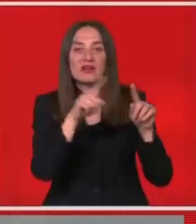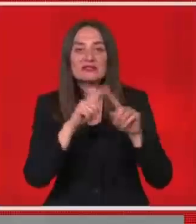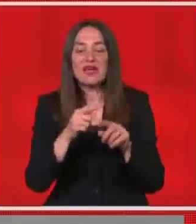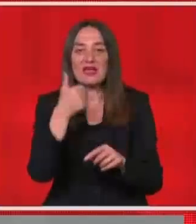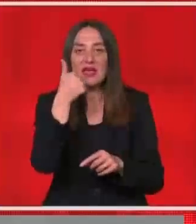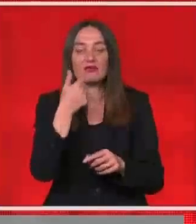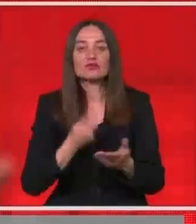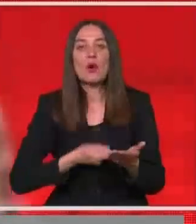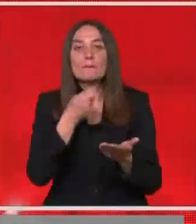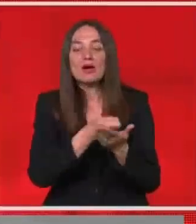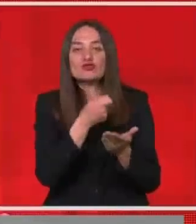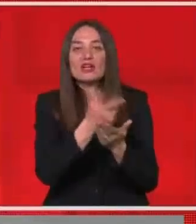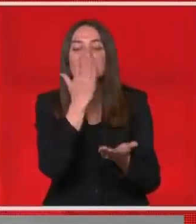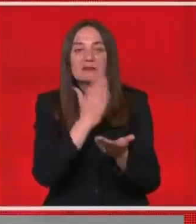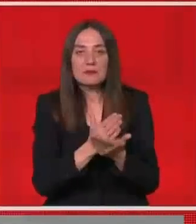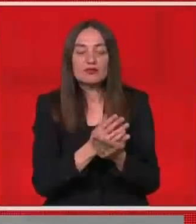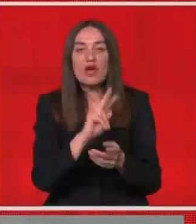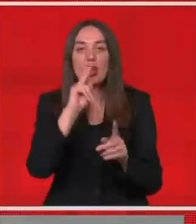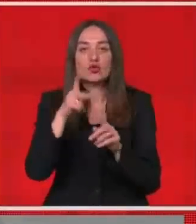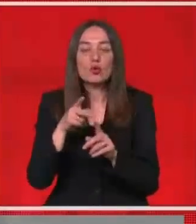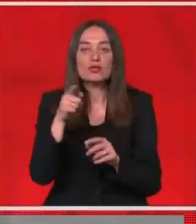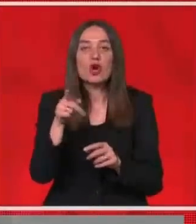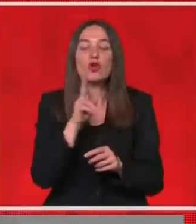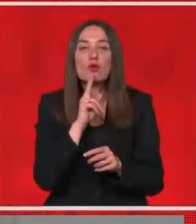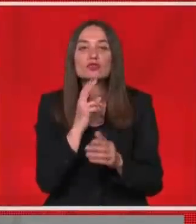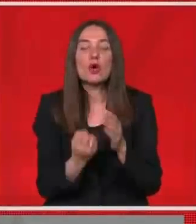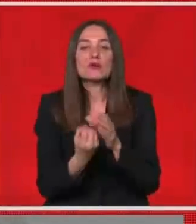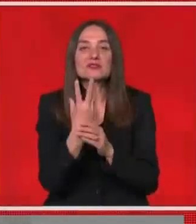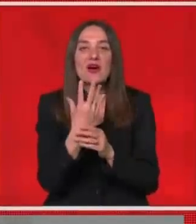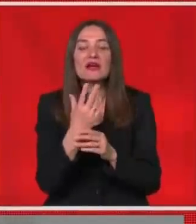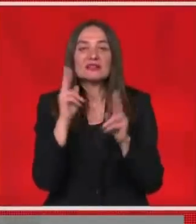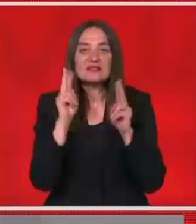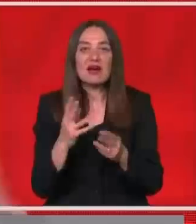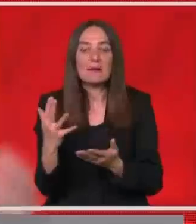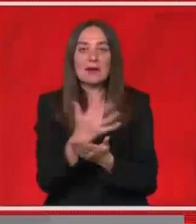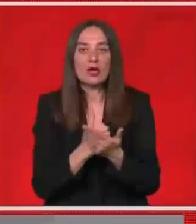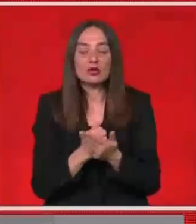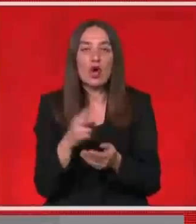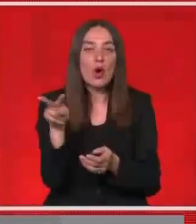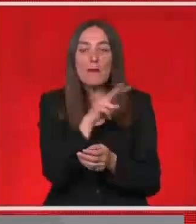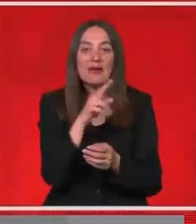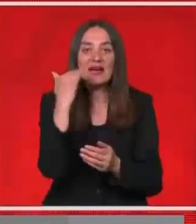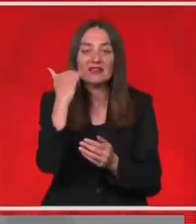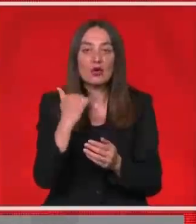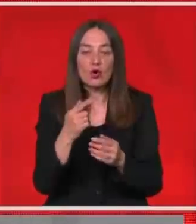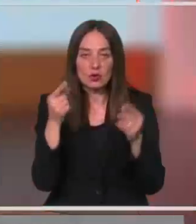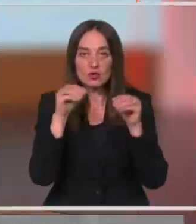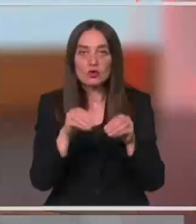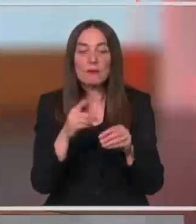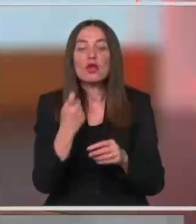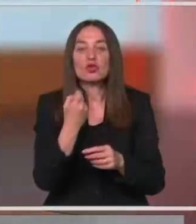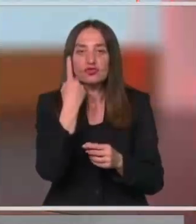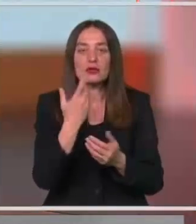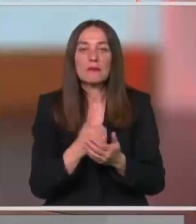su paušalci, oni tipični paušalci, drugi su oni koji ostvaruju stvaran prihod. Dakle, obe kategorije su u tome. Da li se